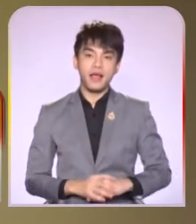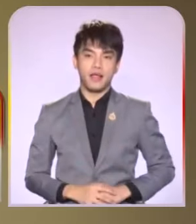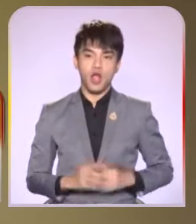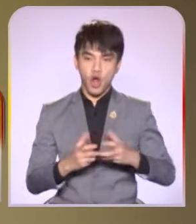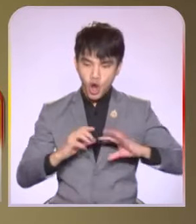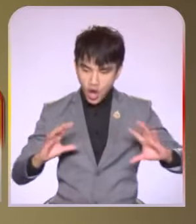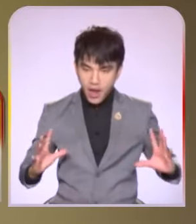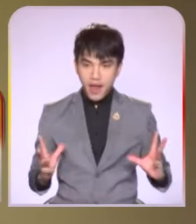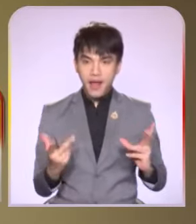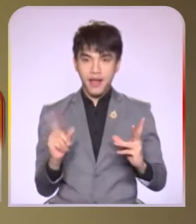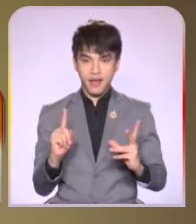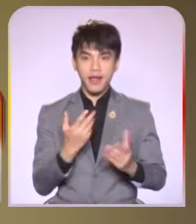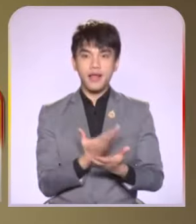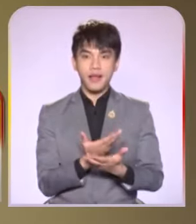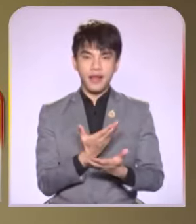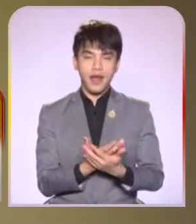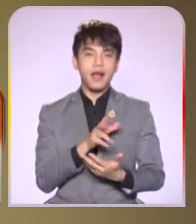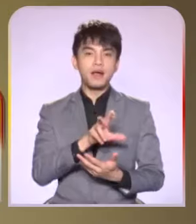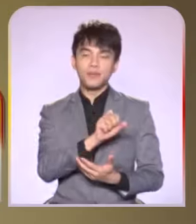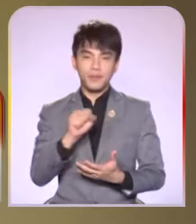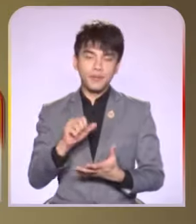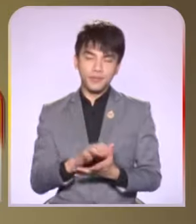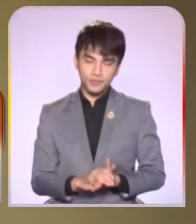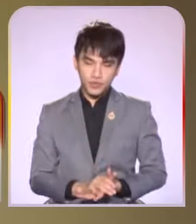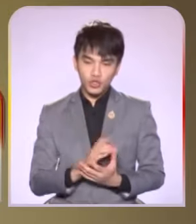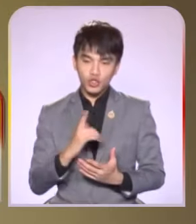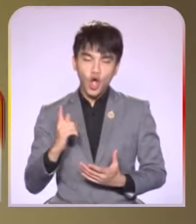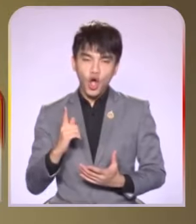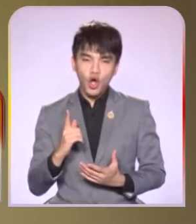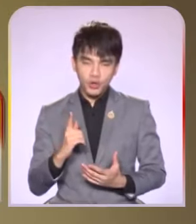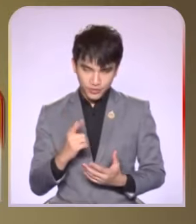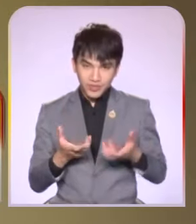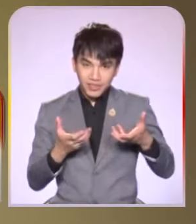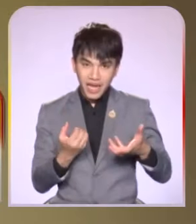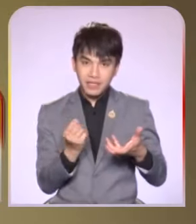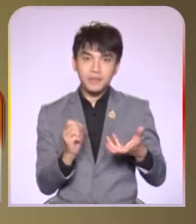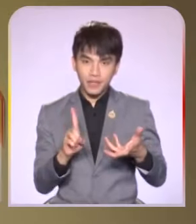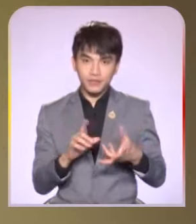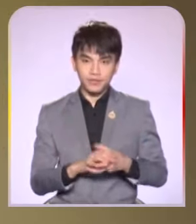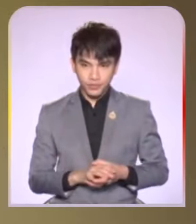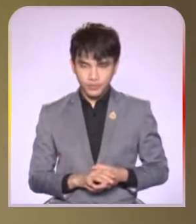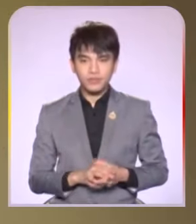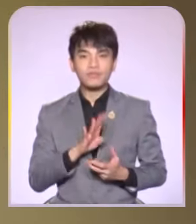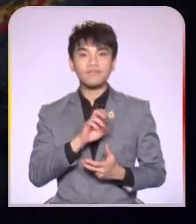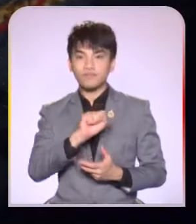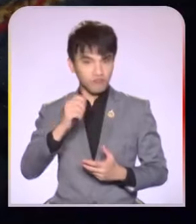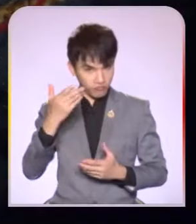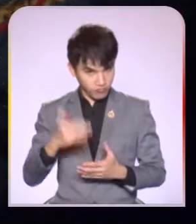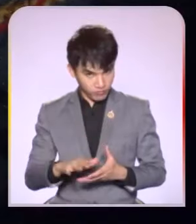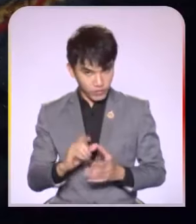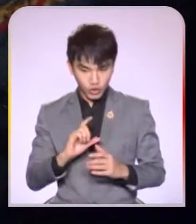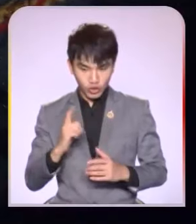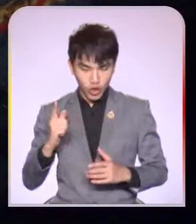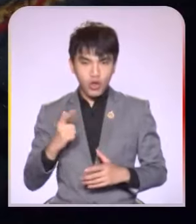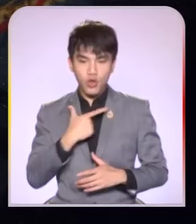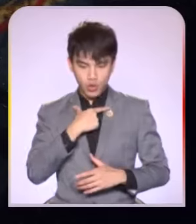ากตู้เซฟคุณผู้ชมเงินสด 300,000 บาททองคำแท่งน้ำหนัก11บาทก็ 400,000 กว่าแล้วนะทอง